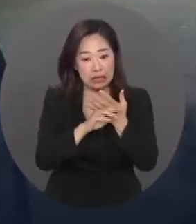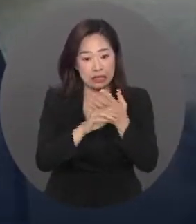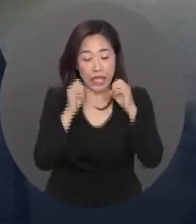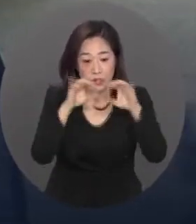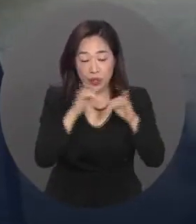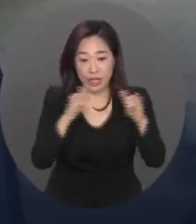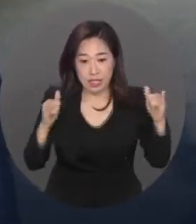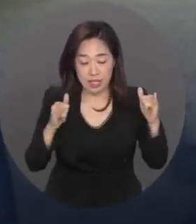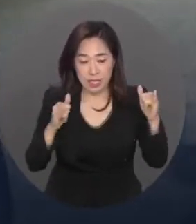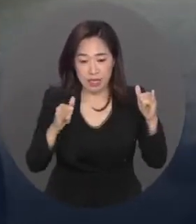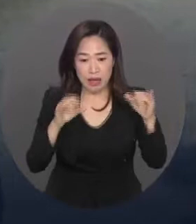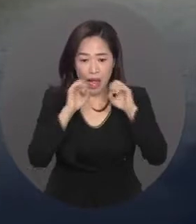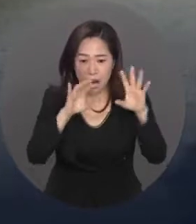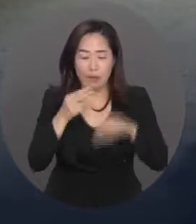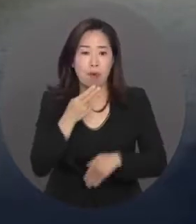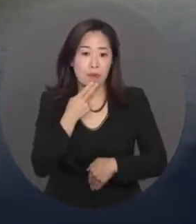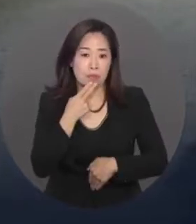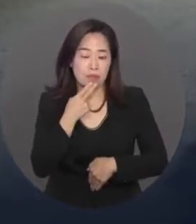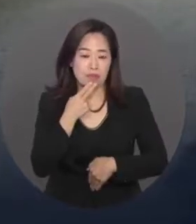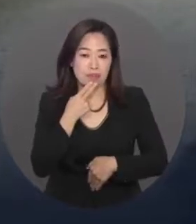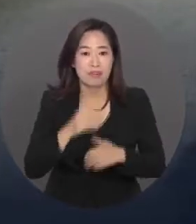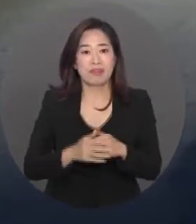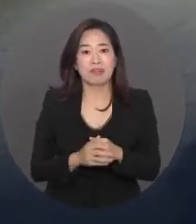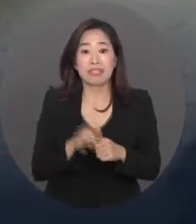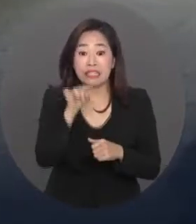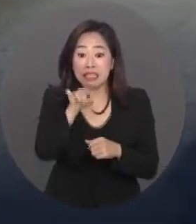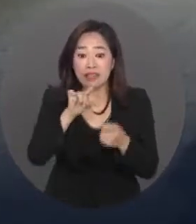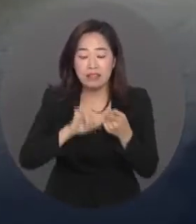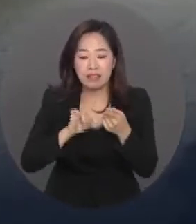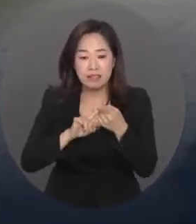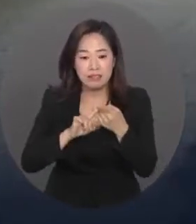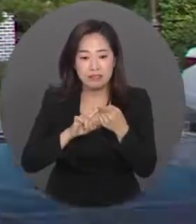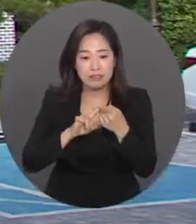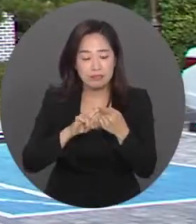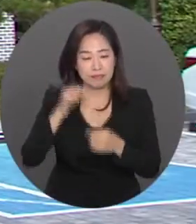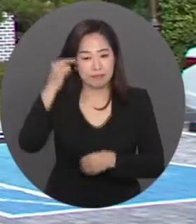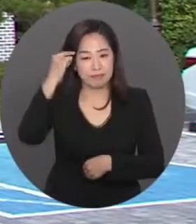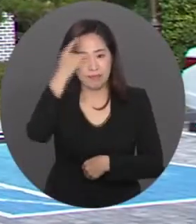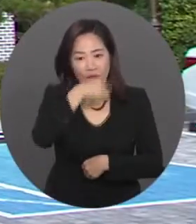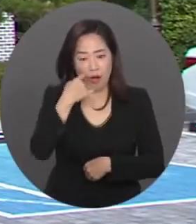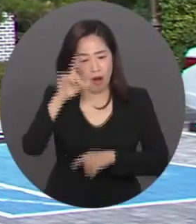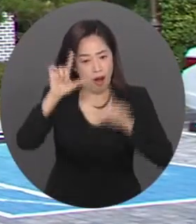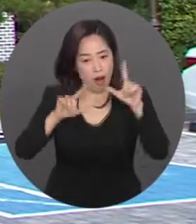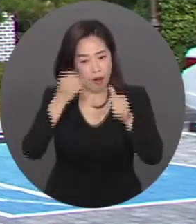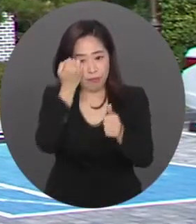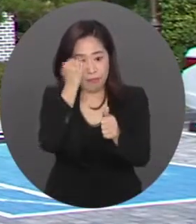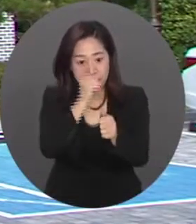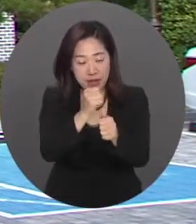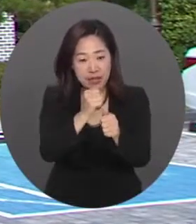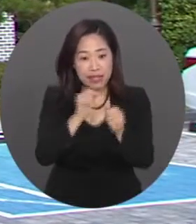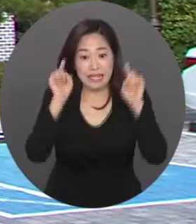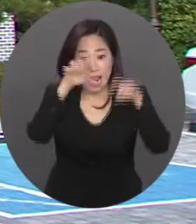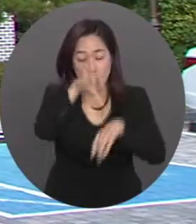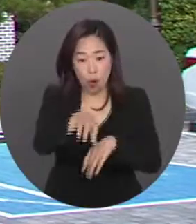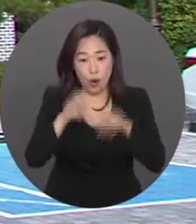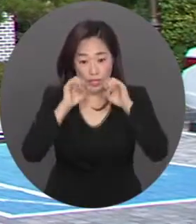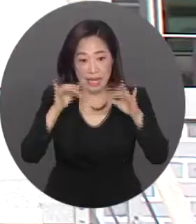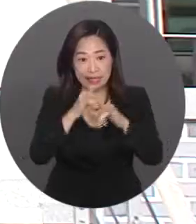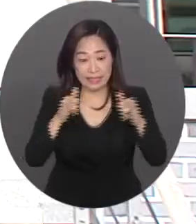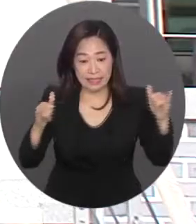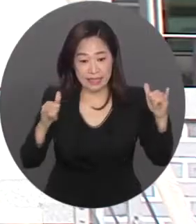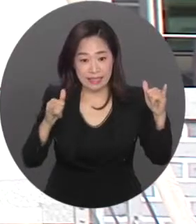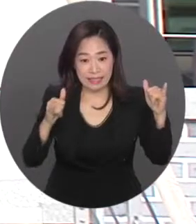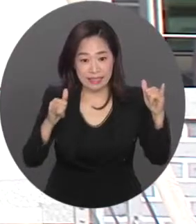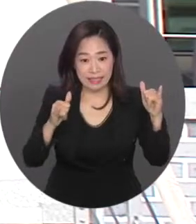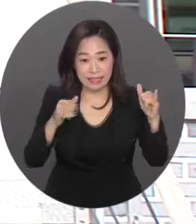비해서 굉장히 알려지지 않았잖아요. 그러니까 그런 점도 굉장히 인상적이었어요. 광주 양림동 선교사를 한눈에 살펴볼